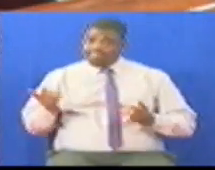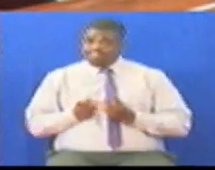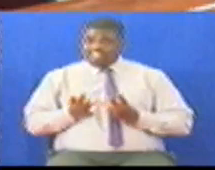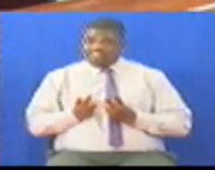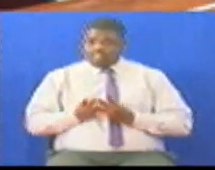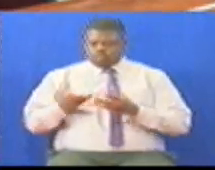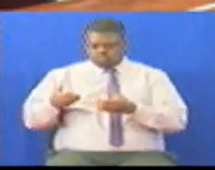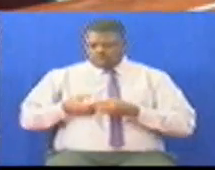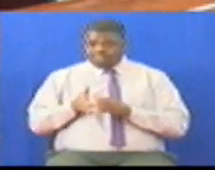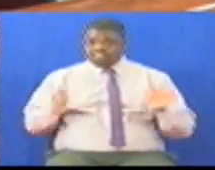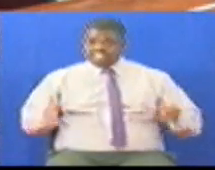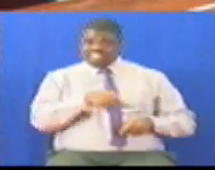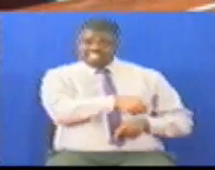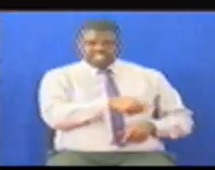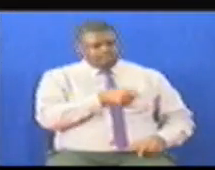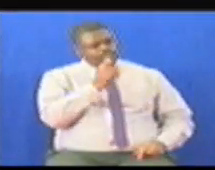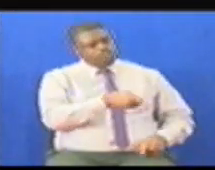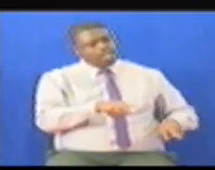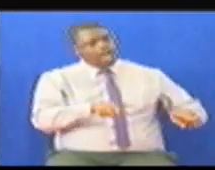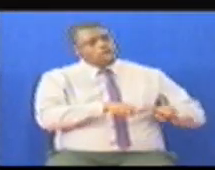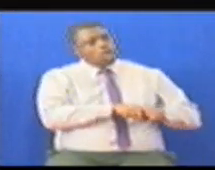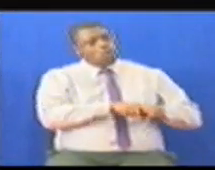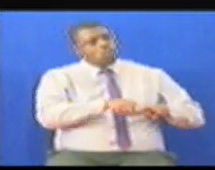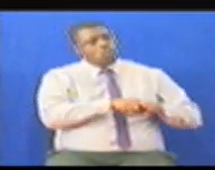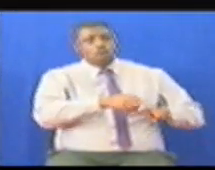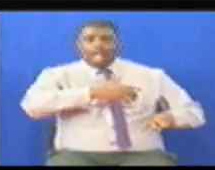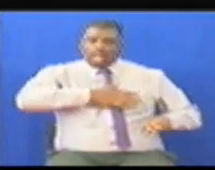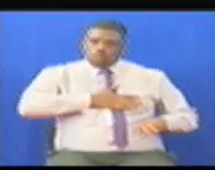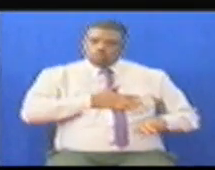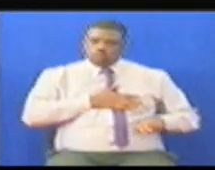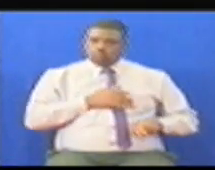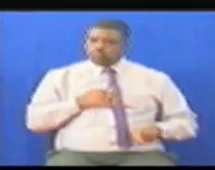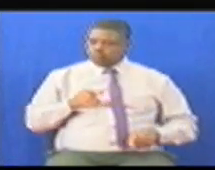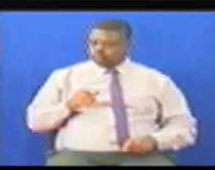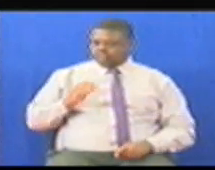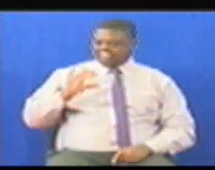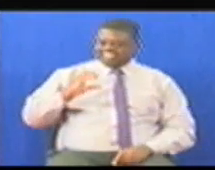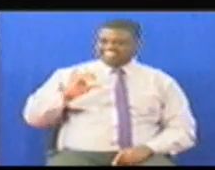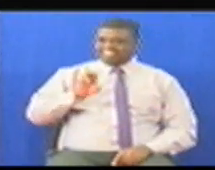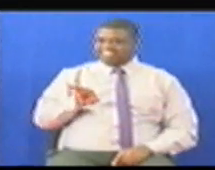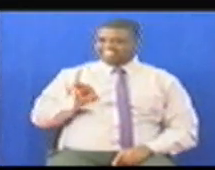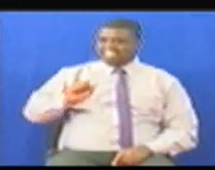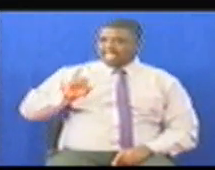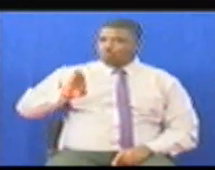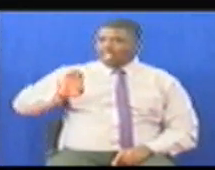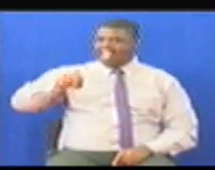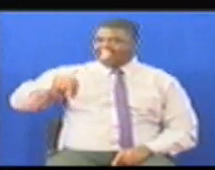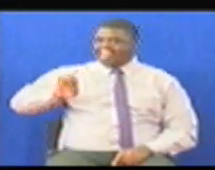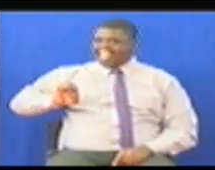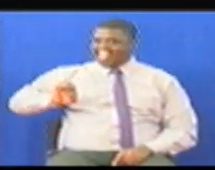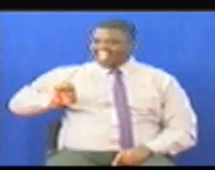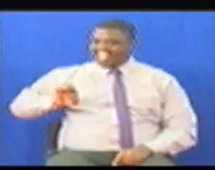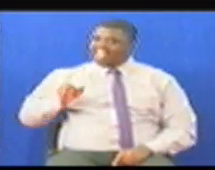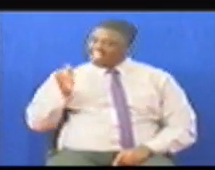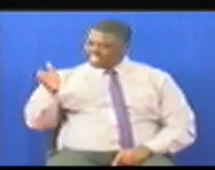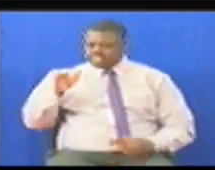George, mdogo wangu George Simbachewene, mbunge wa Kibakwe, kwa kuchaguliwa kuwa waziri wa